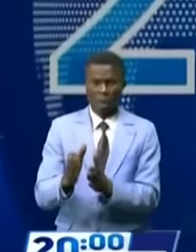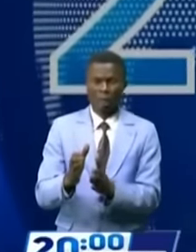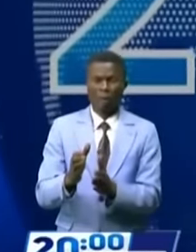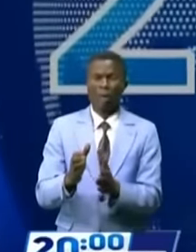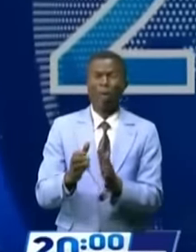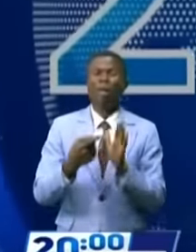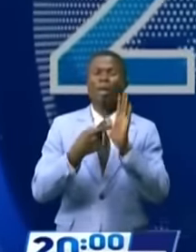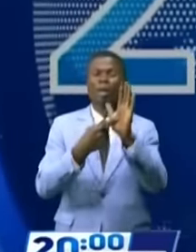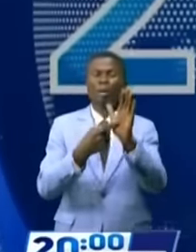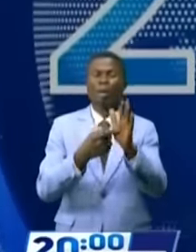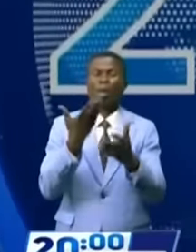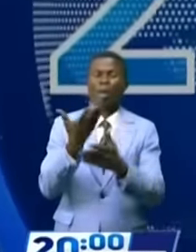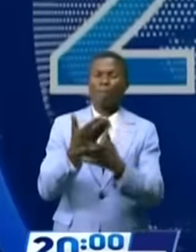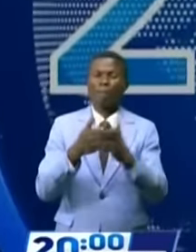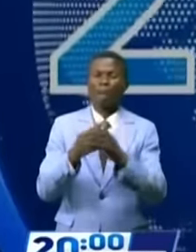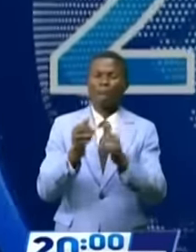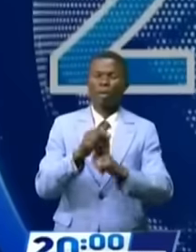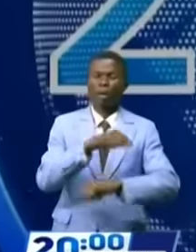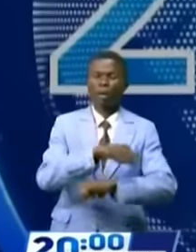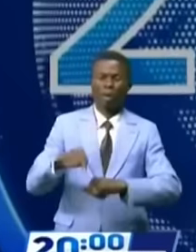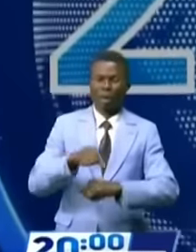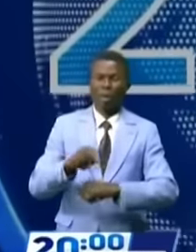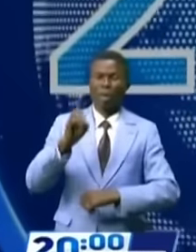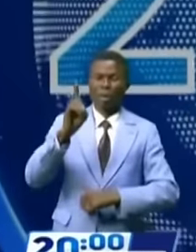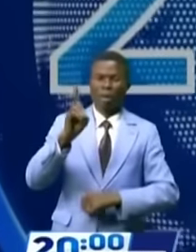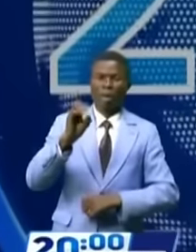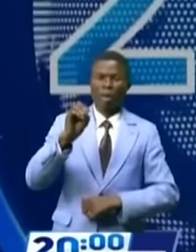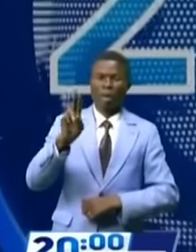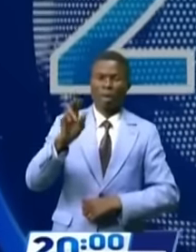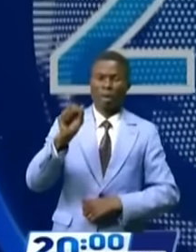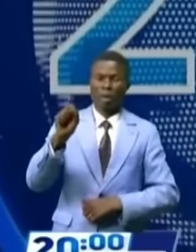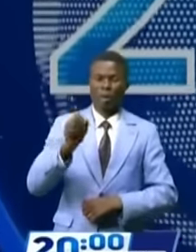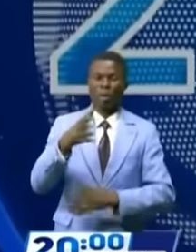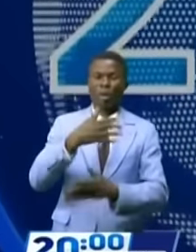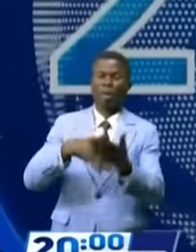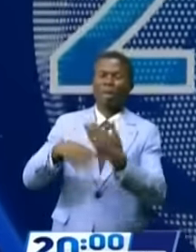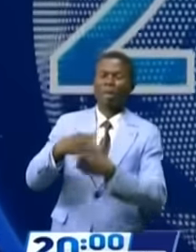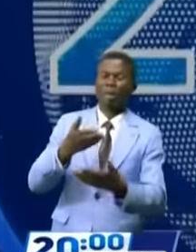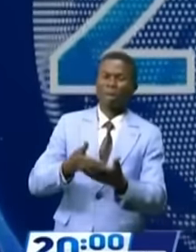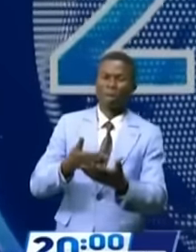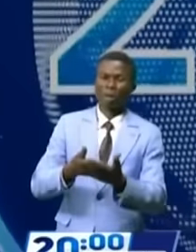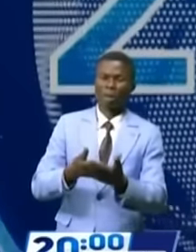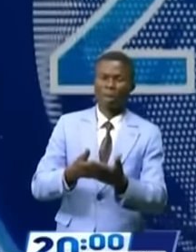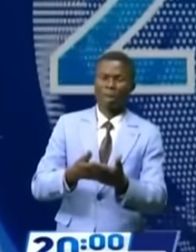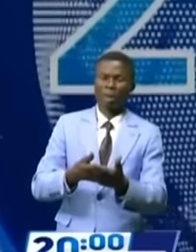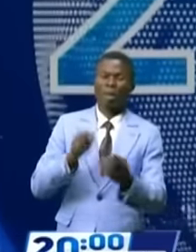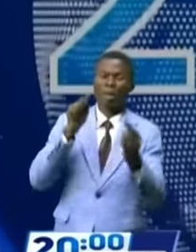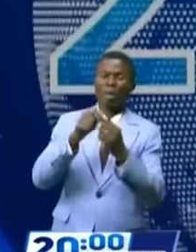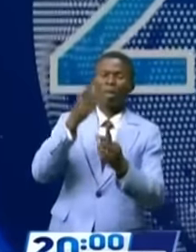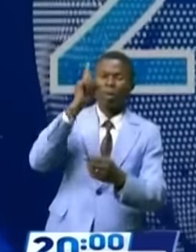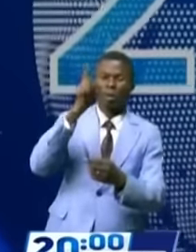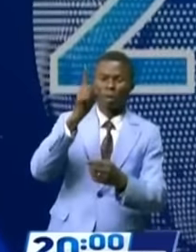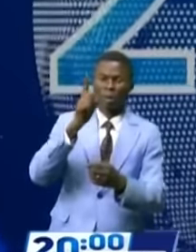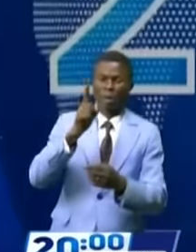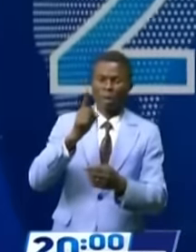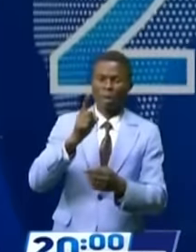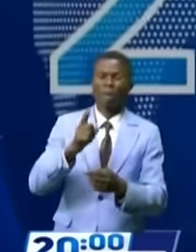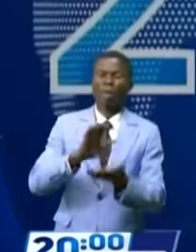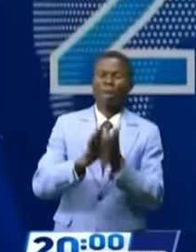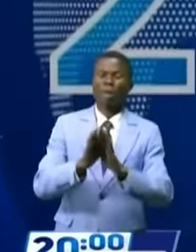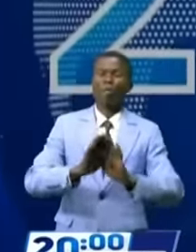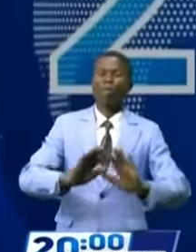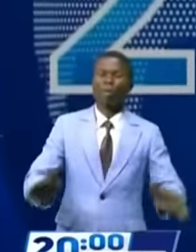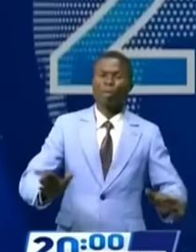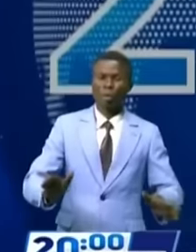Présente les excuses de l'administration douanière congolaise pour les perturbations qui n'ont qu'un seul objectif de rendre plus